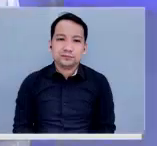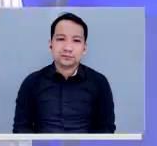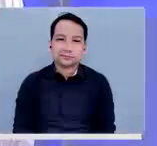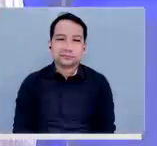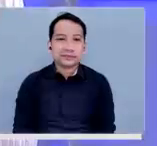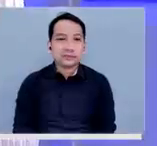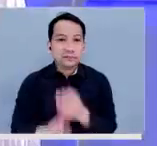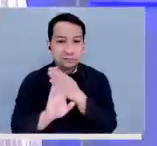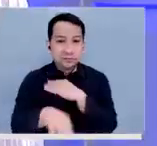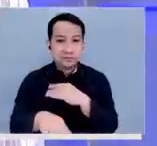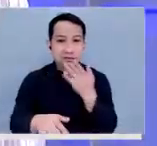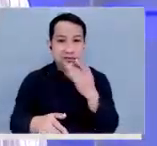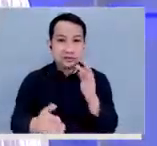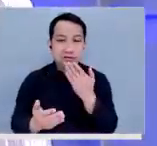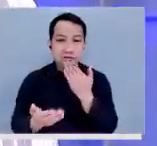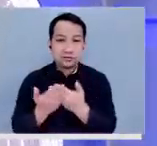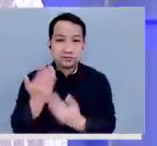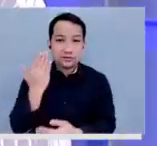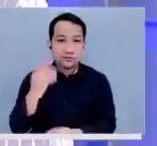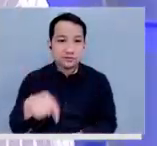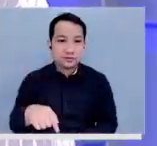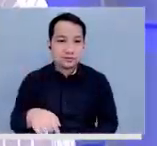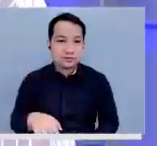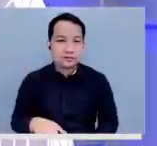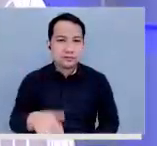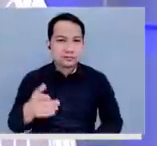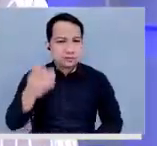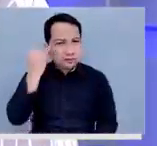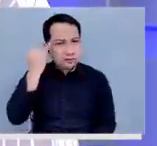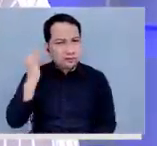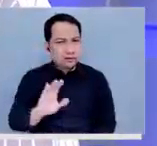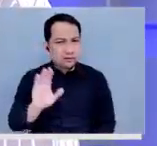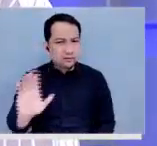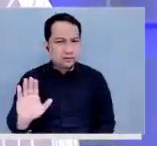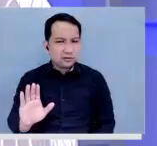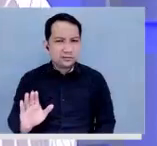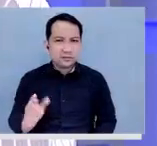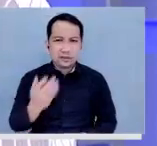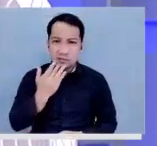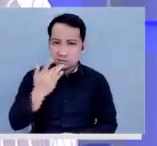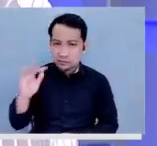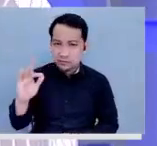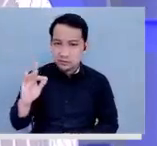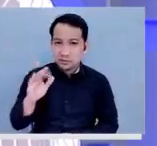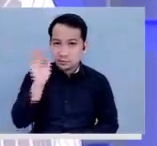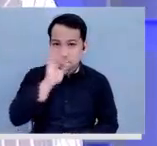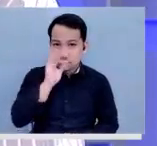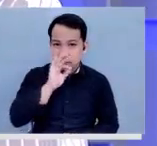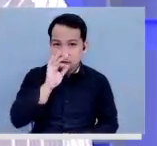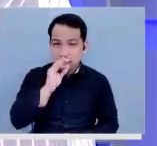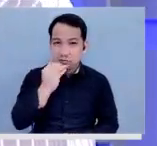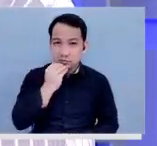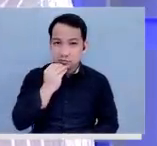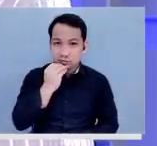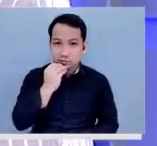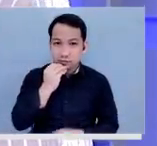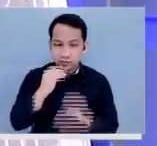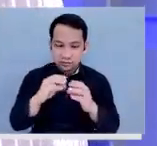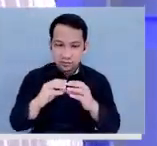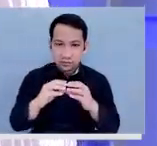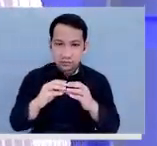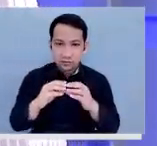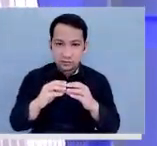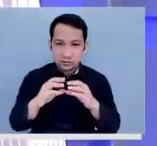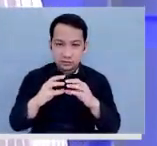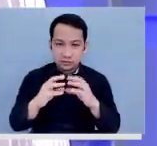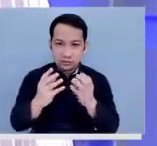Good morning, kapatid. Ito ah, Mama Dames, na-imagine nyo na ba ang inyong mga paboritong Pinoy dishes tulad na lang ng longganisa at tocino nasa